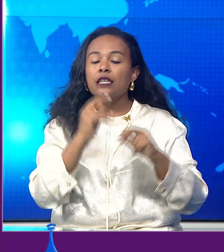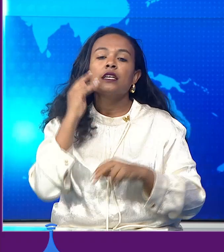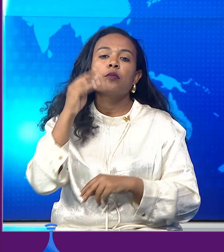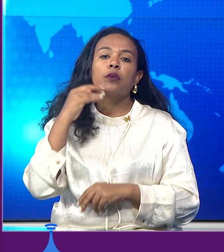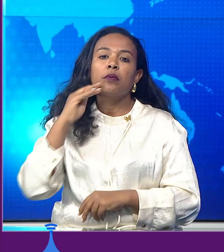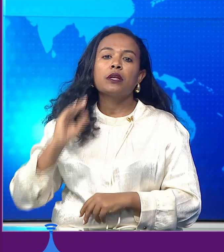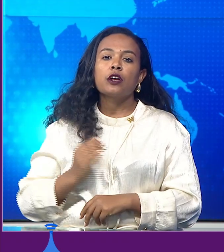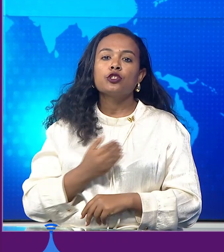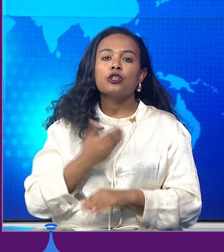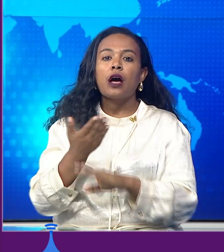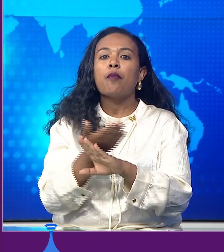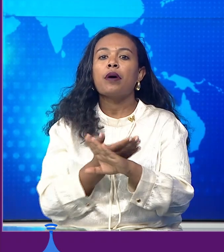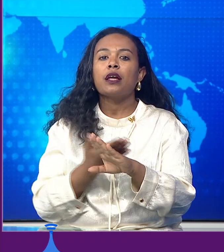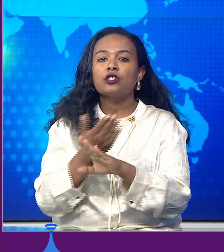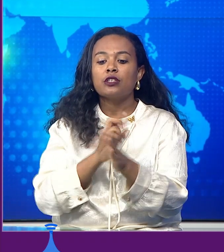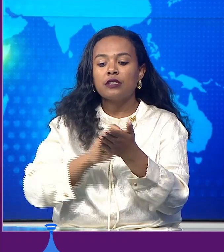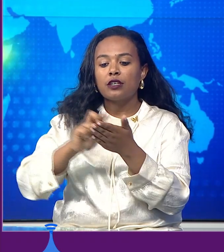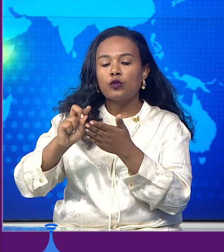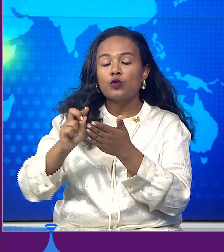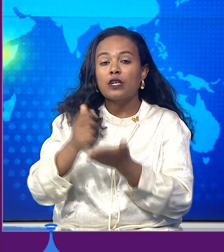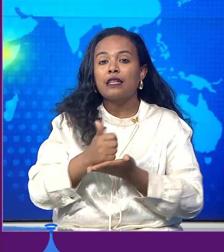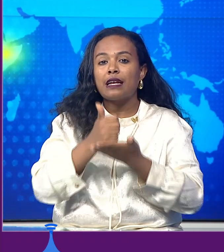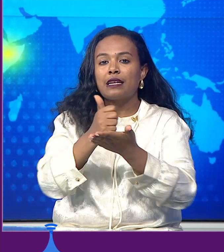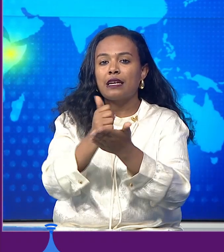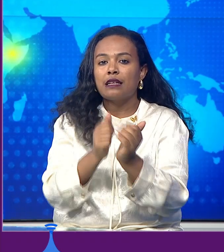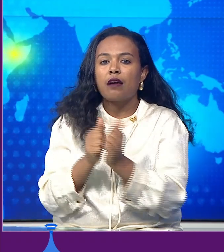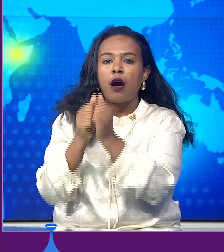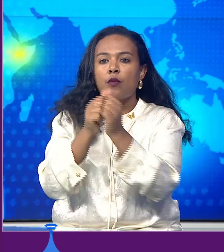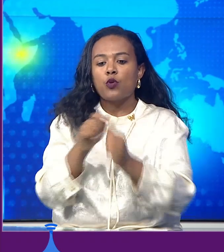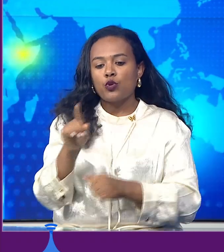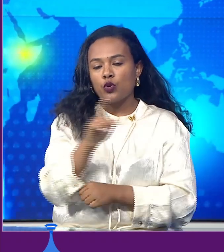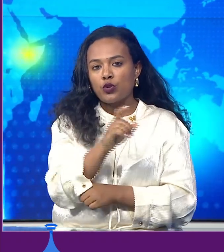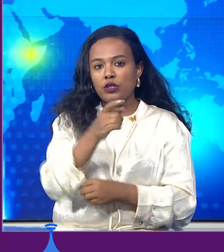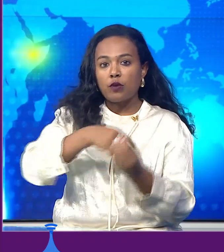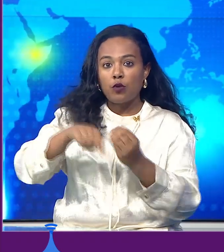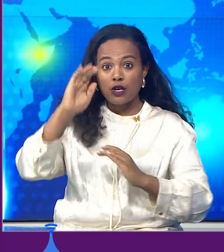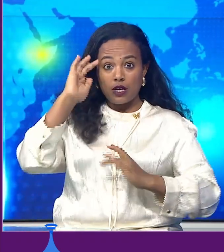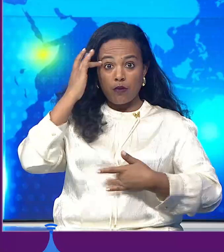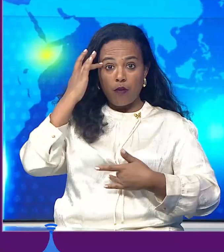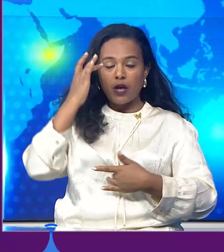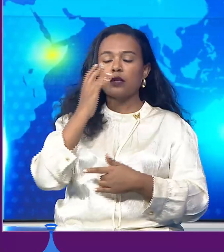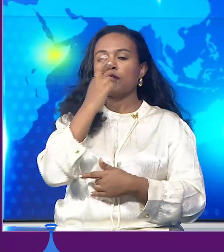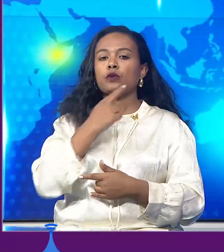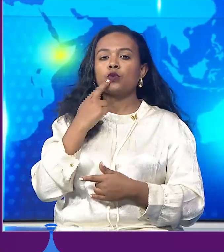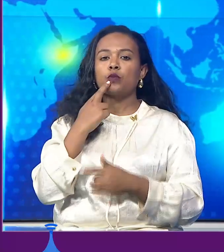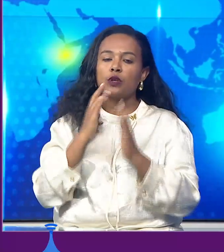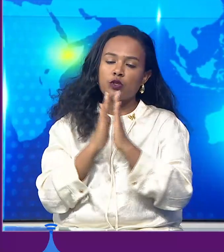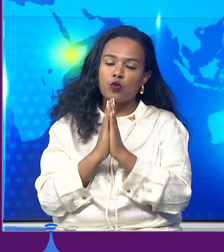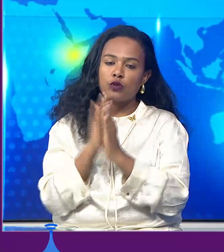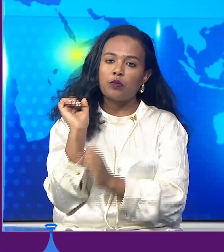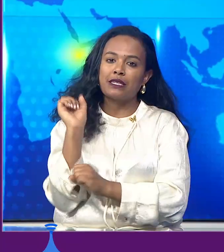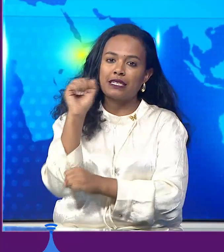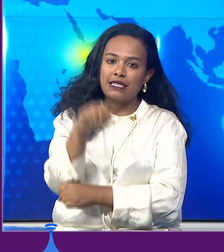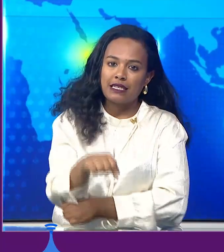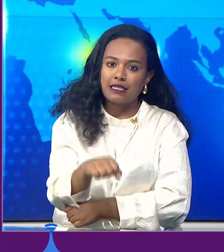የእመቤታችን አማላጅነት የቅዱሳን ተራዳይነት አብሮን ይሁን። ሰሙነ ሕማማት በጾም በጸሎት በስግደትና የእምነቱን